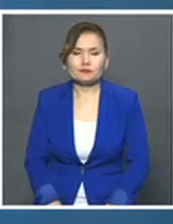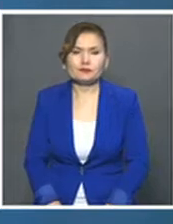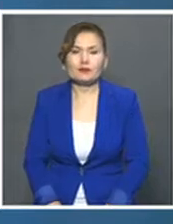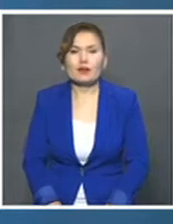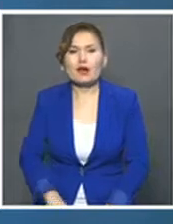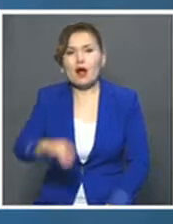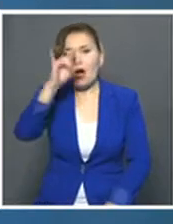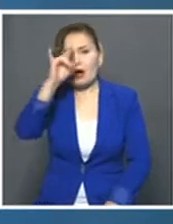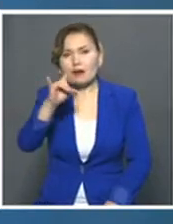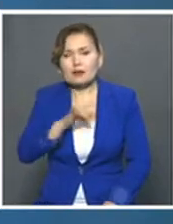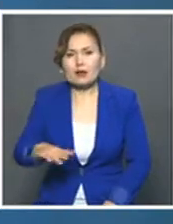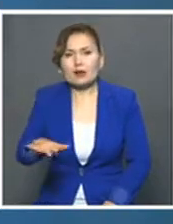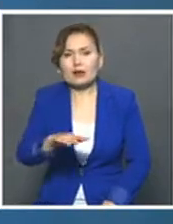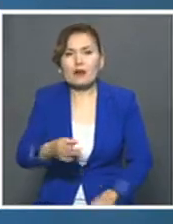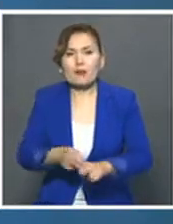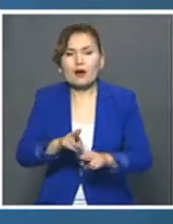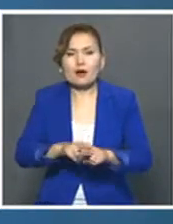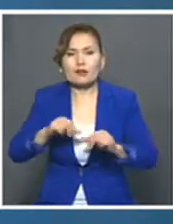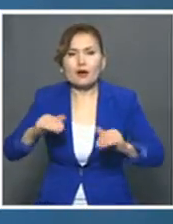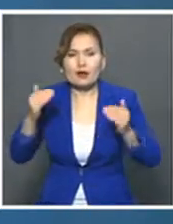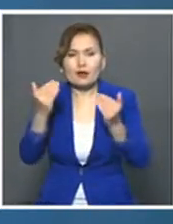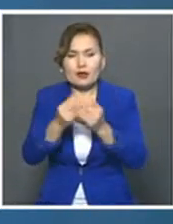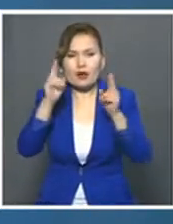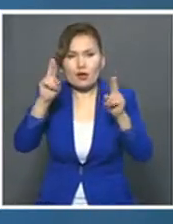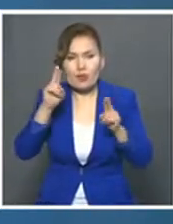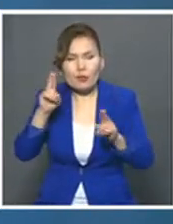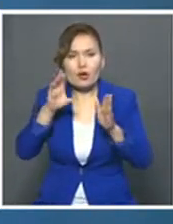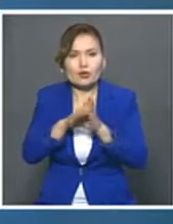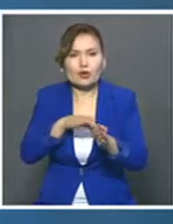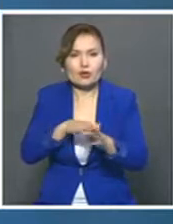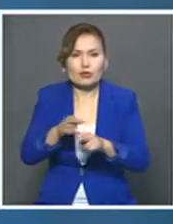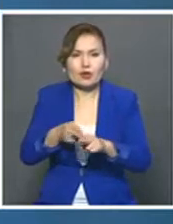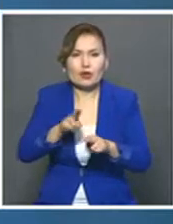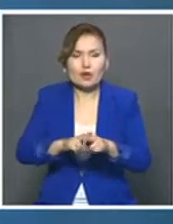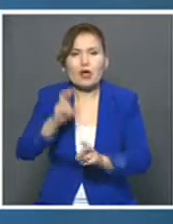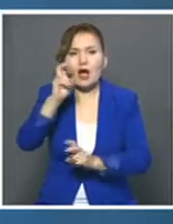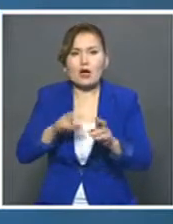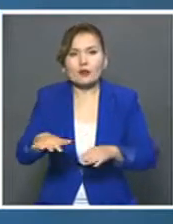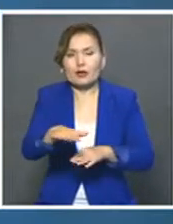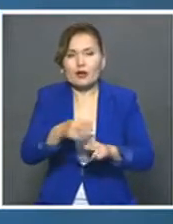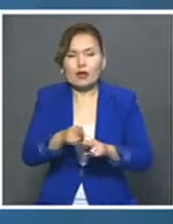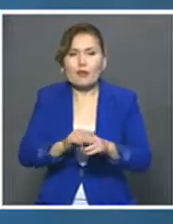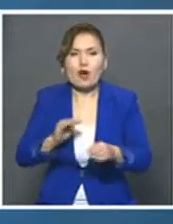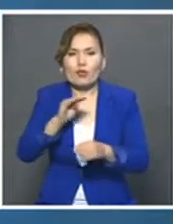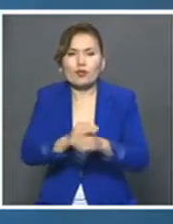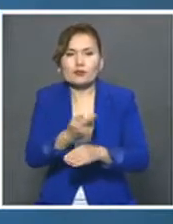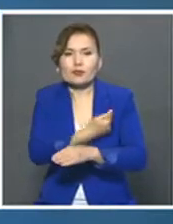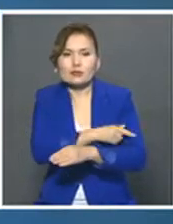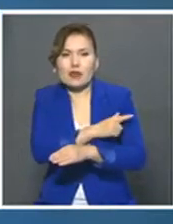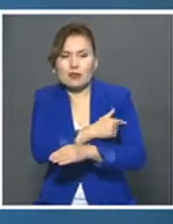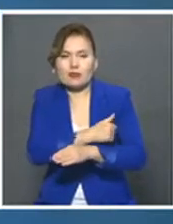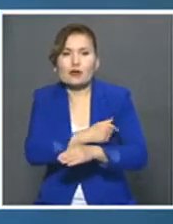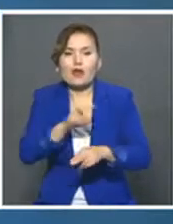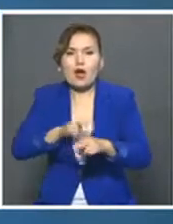Ел бойынша карантин талабына сай кәсіпорындардағы сақтық шаралары күшейді. Зауыт аймақтарында қосымша санитарлық бақылау бекеттері ашылып,